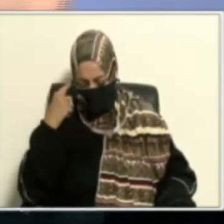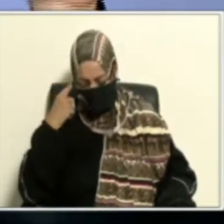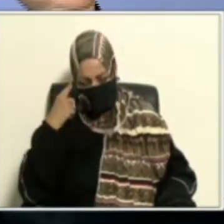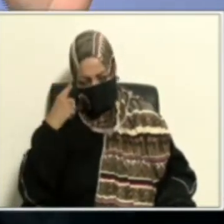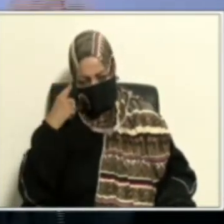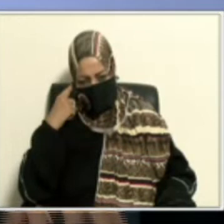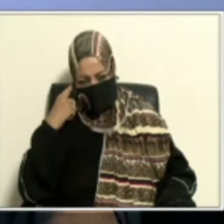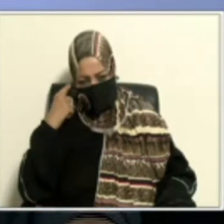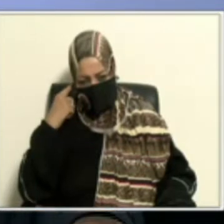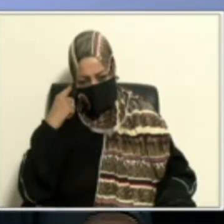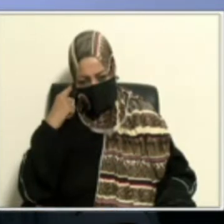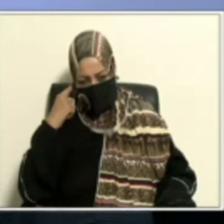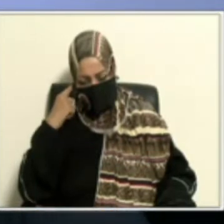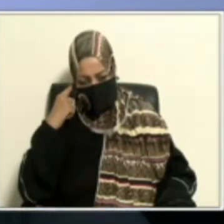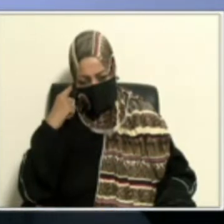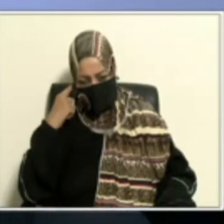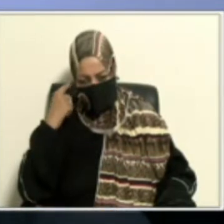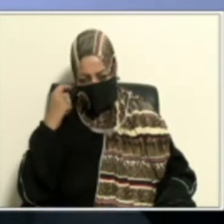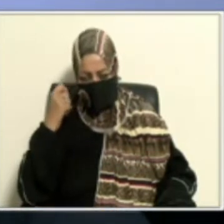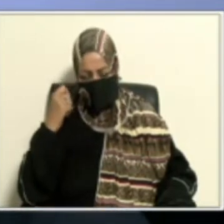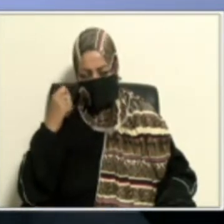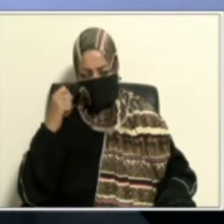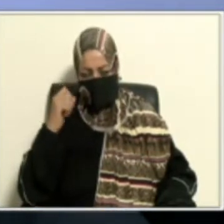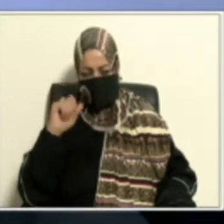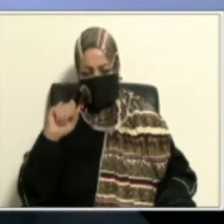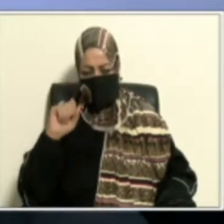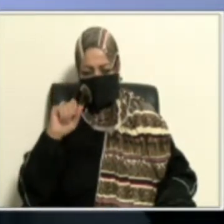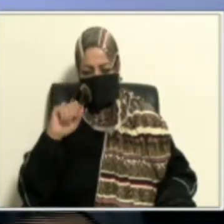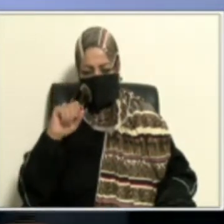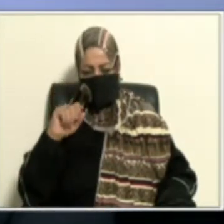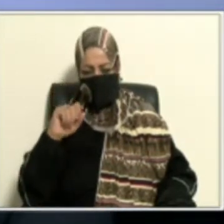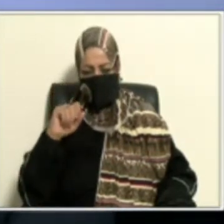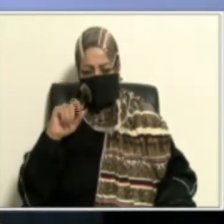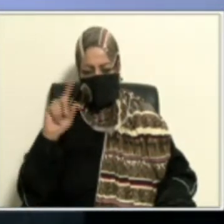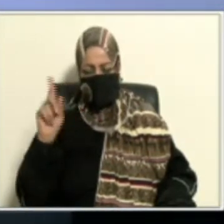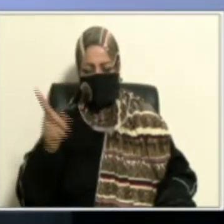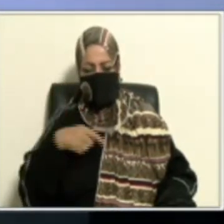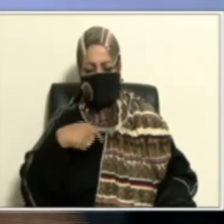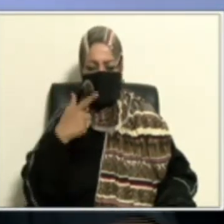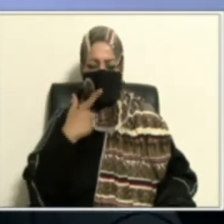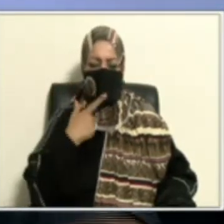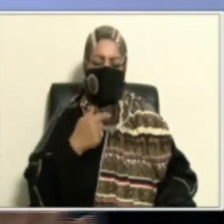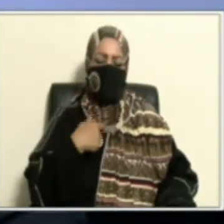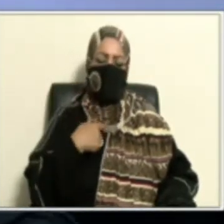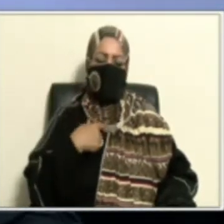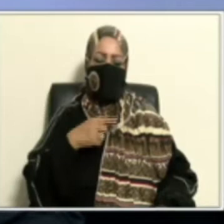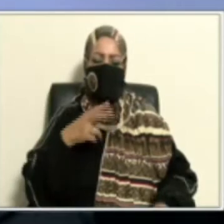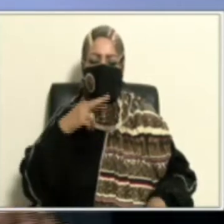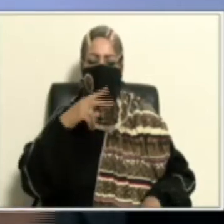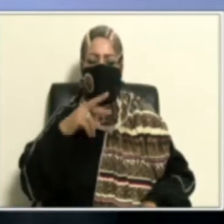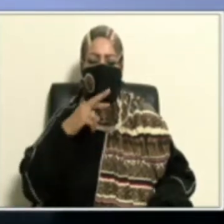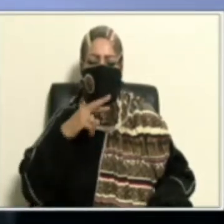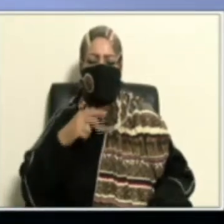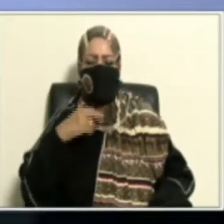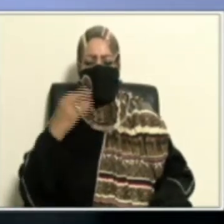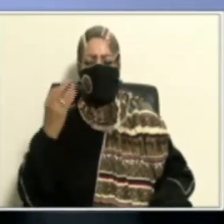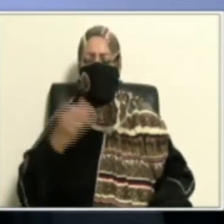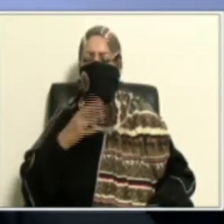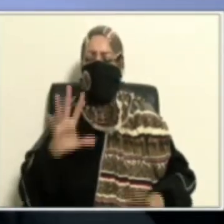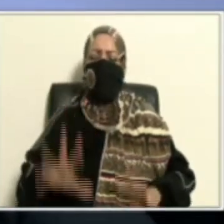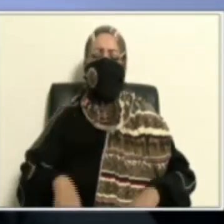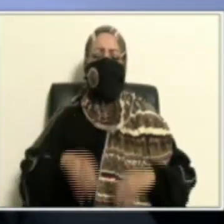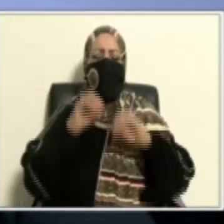يبي يفرغ روحها من الدنيا كلها وبيقعمز زي الحديث، حتى التفسير وحتى الفقه وحتى الأمور الثانية